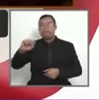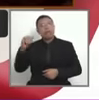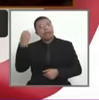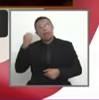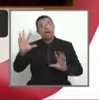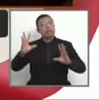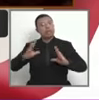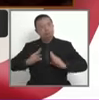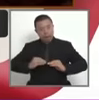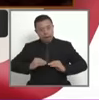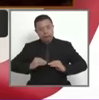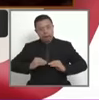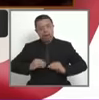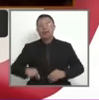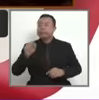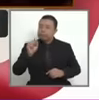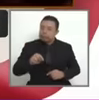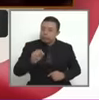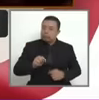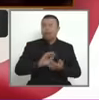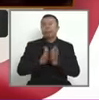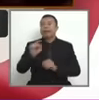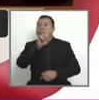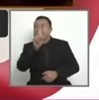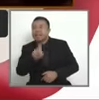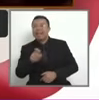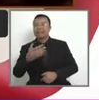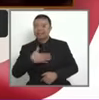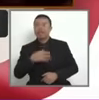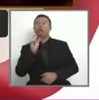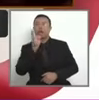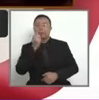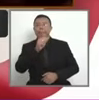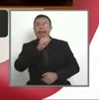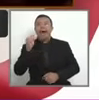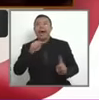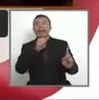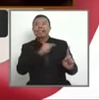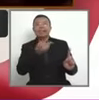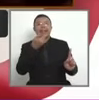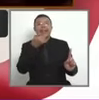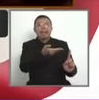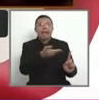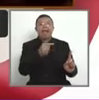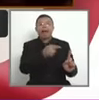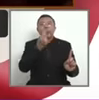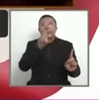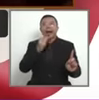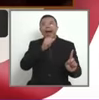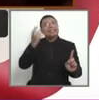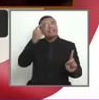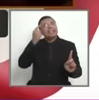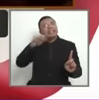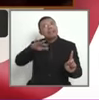Jokowi bukan karena kebaikan DPR tapi kewajiban justru kalau dia tidak lakukan melindungi rakyat